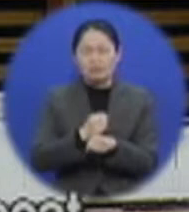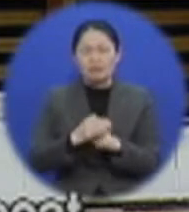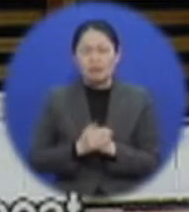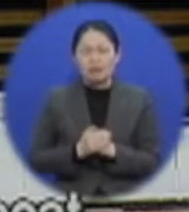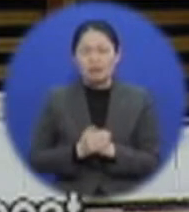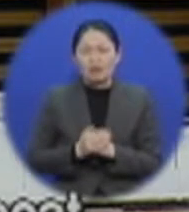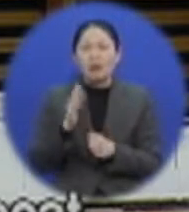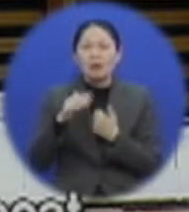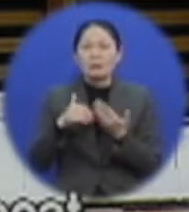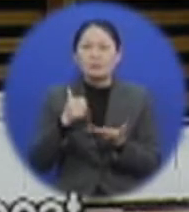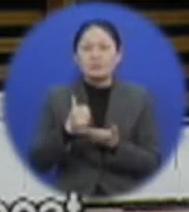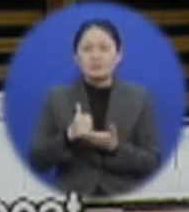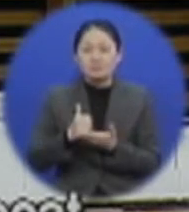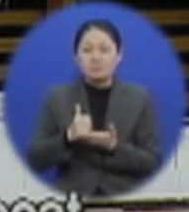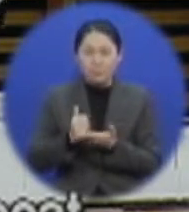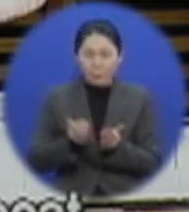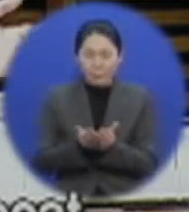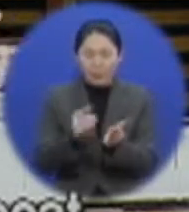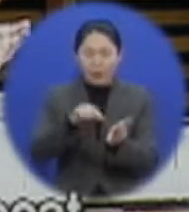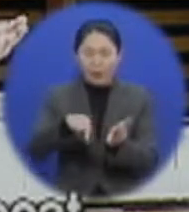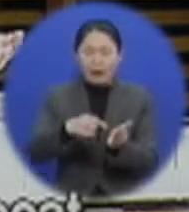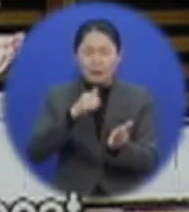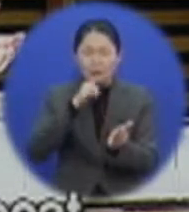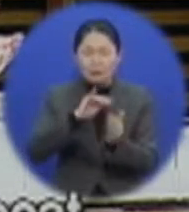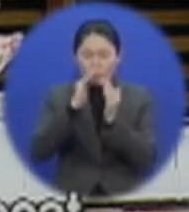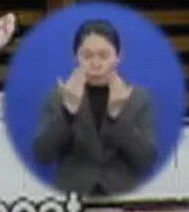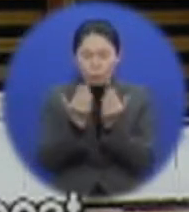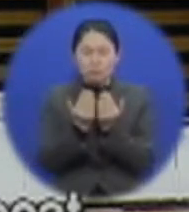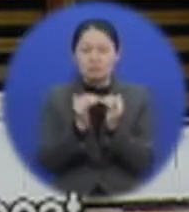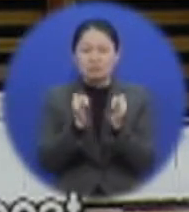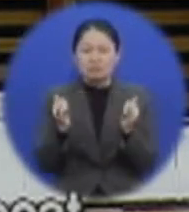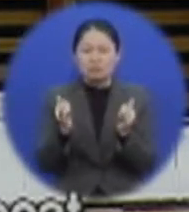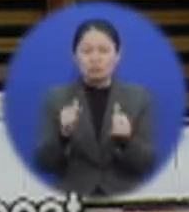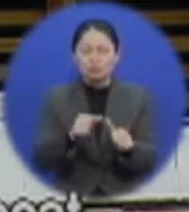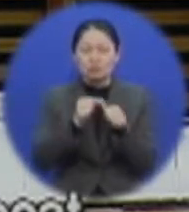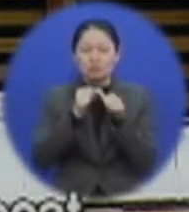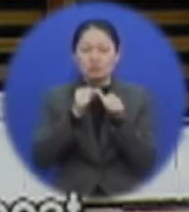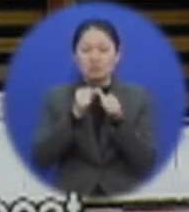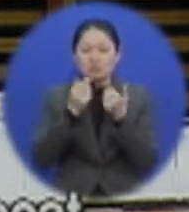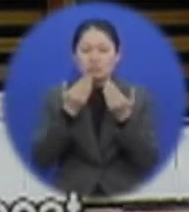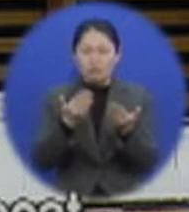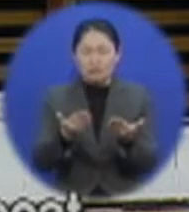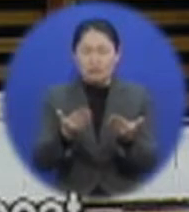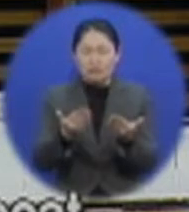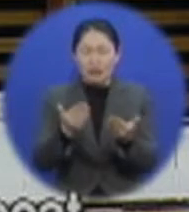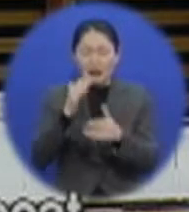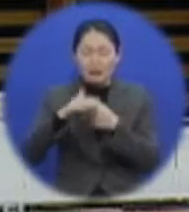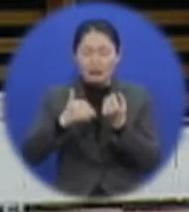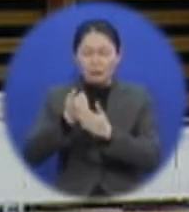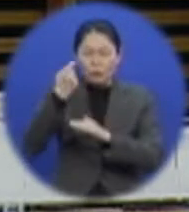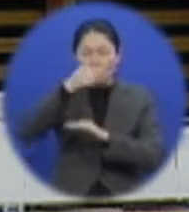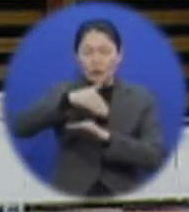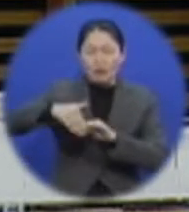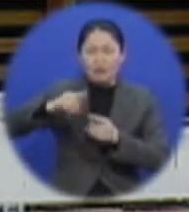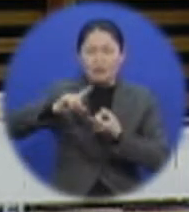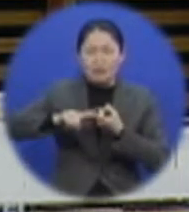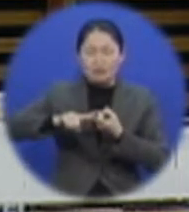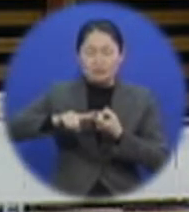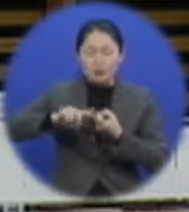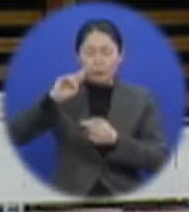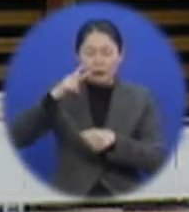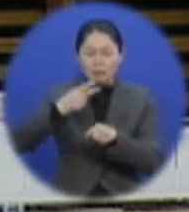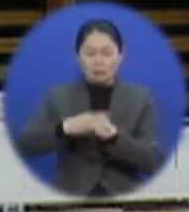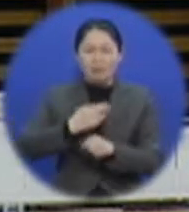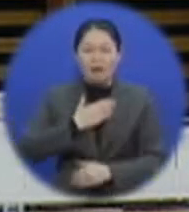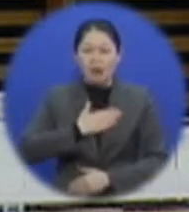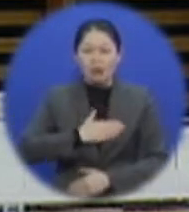하나님께서 그 배에 타고 있는 모든 사람을 다 구원 하시겠다고 하는 하나님의 계획을 사도 바울이 알고